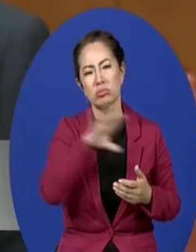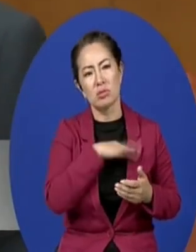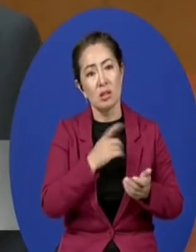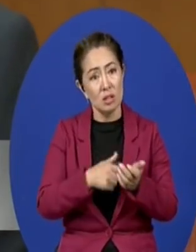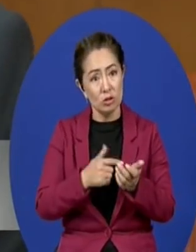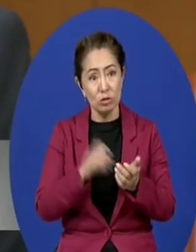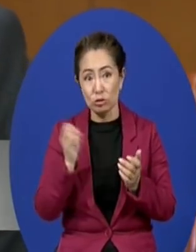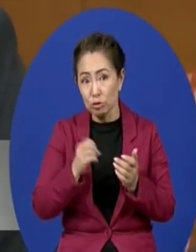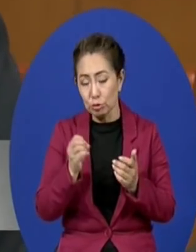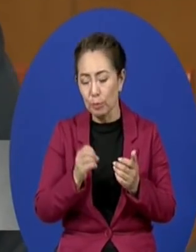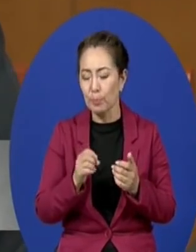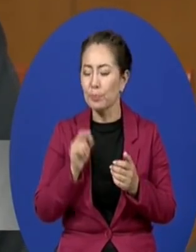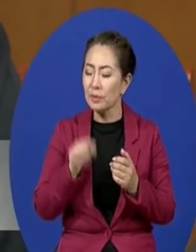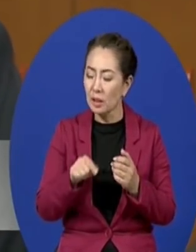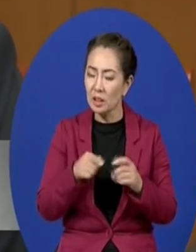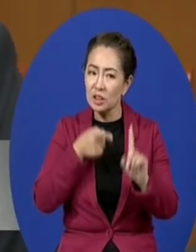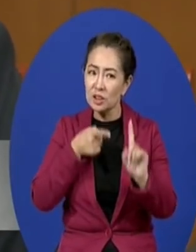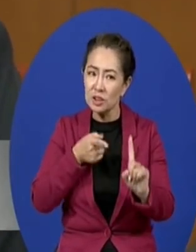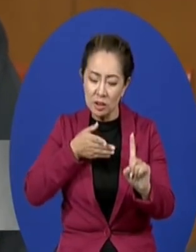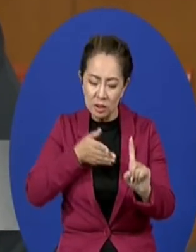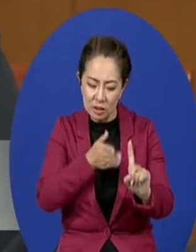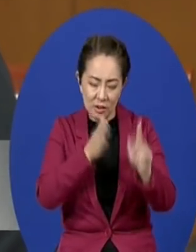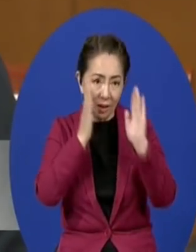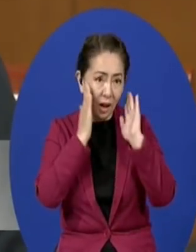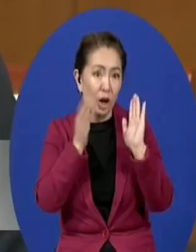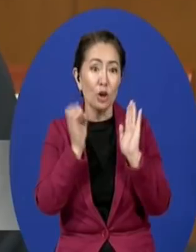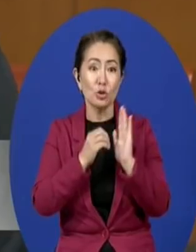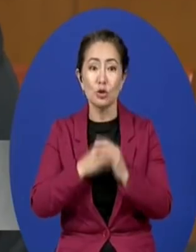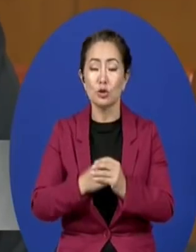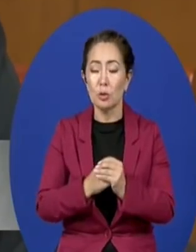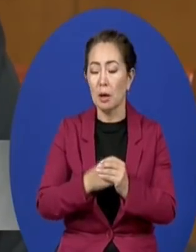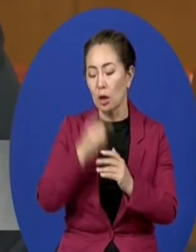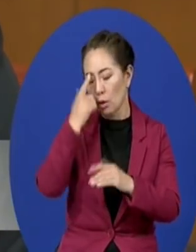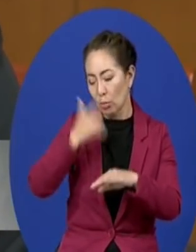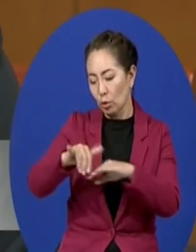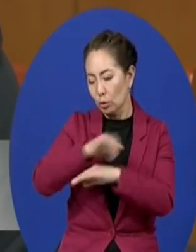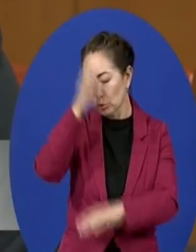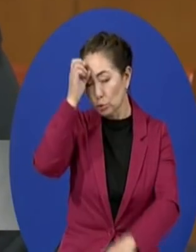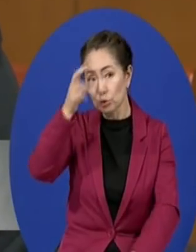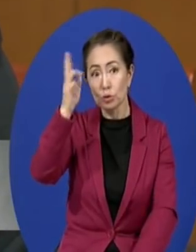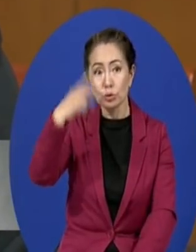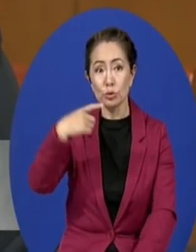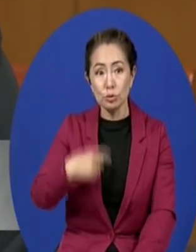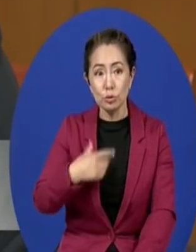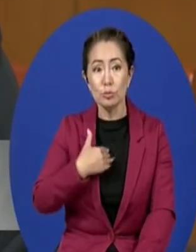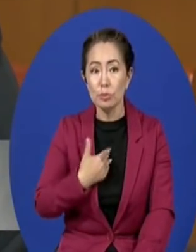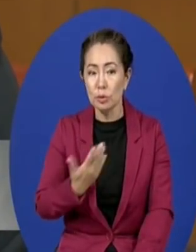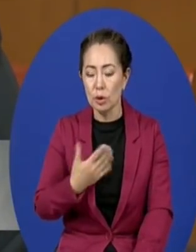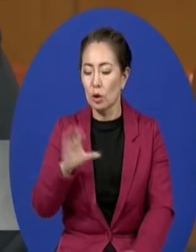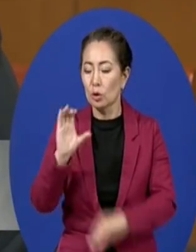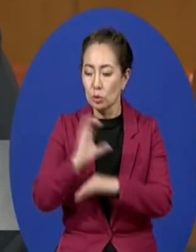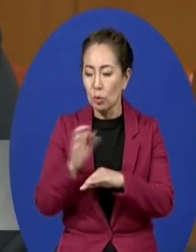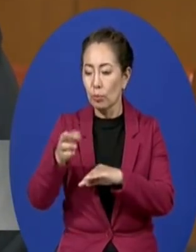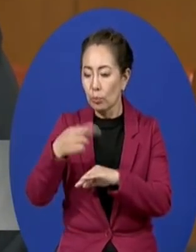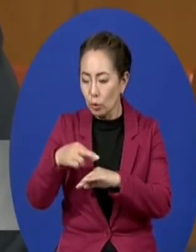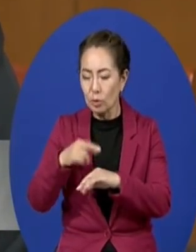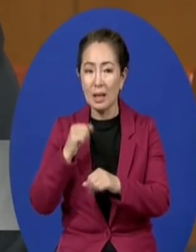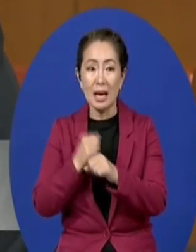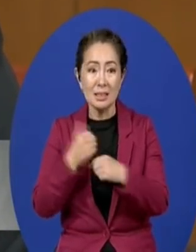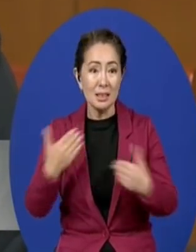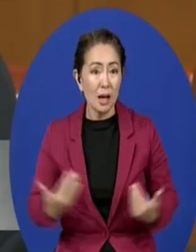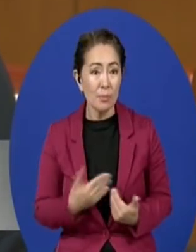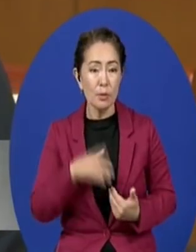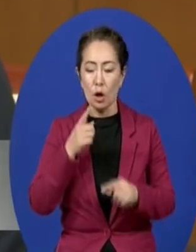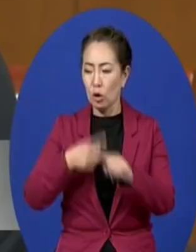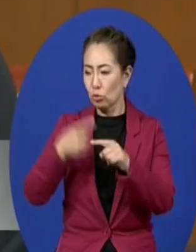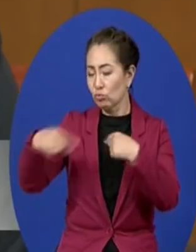ёстой. Би юм шиг энэ чиглэлд одоо ихэнх анхаарч ажиллах ёстой. Монгол улсын ерөнхийлөгчийн зүгээс одоо энэ сум дүүргүүд ажиллаж амьдарч байгаа хөдөө